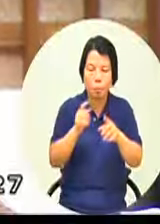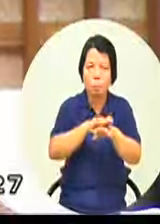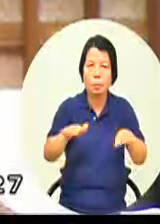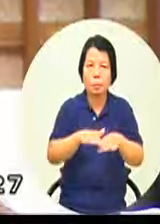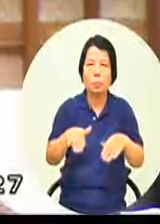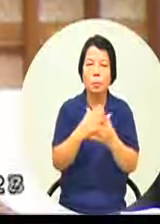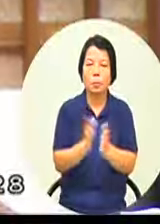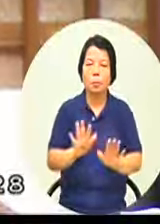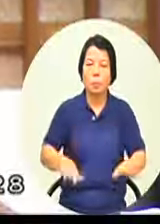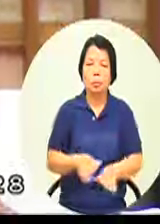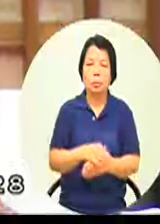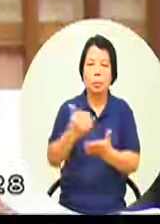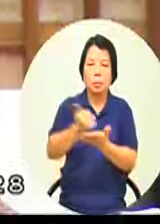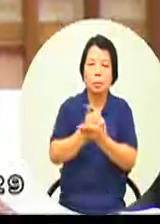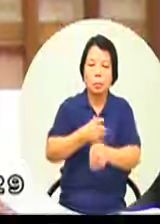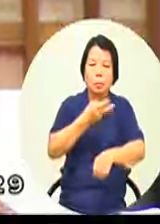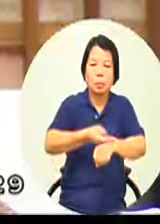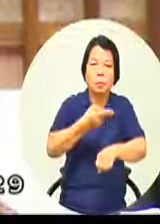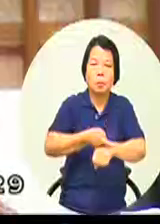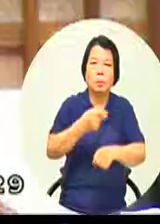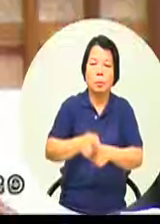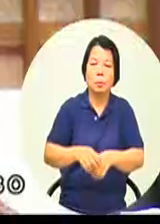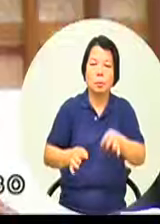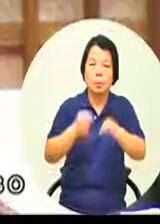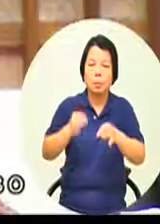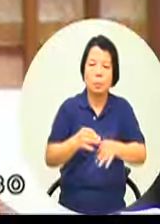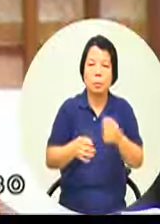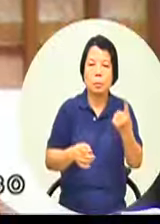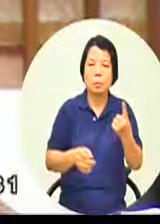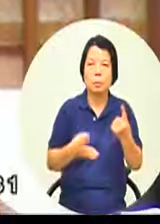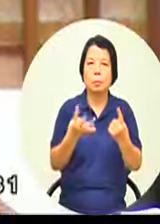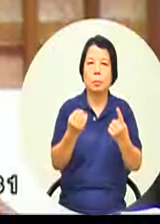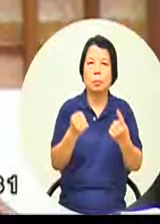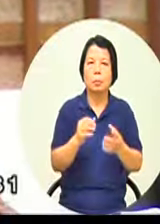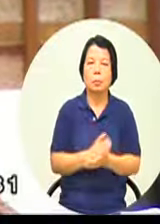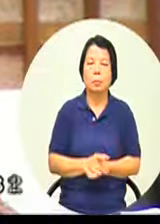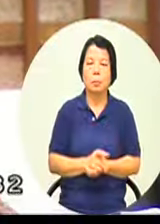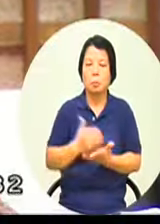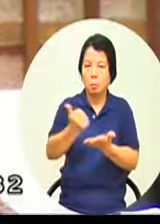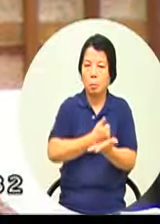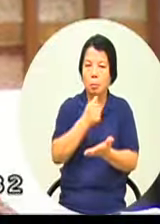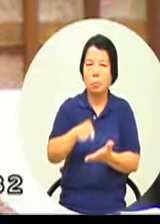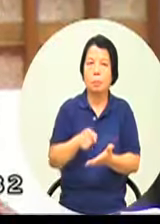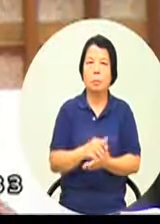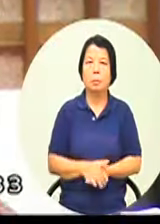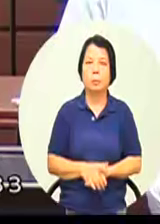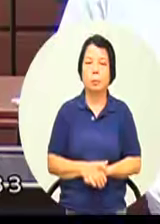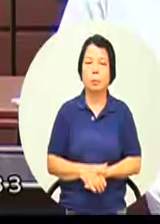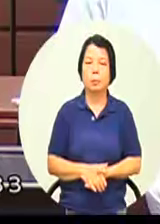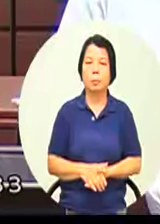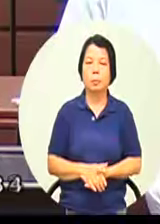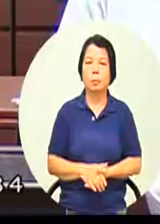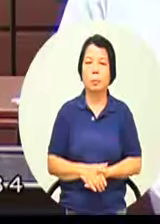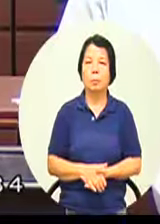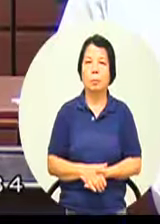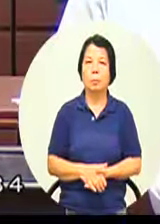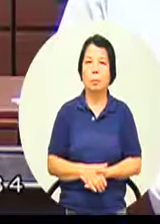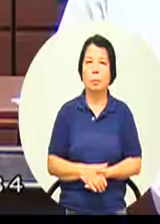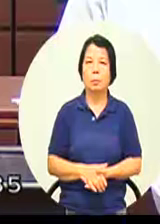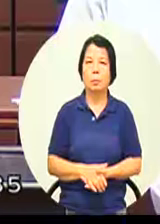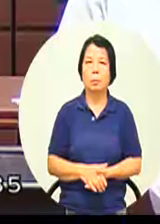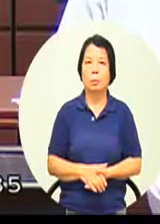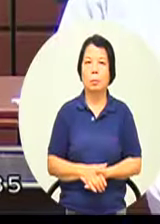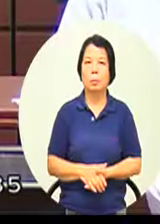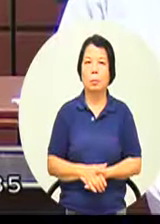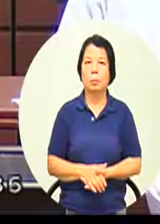进口萝卜现在一斤要多少钱？进口的， 差不多进口萝卜你有一公斤